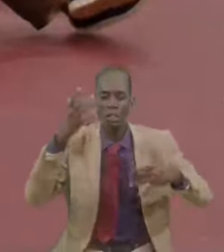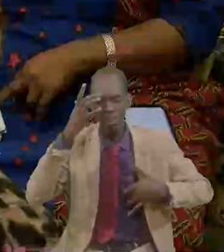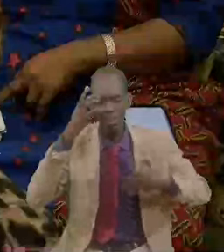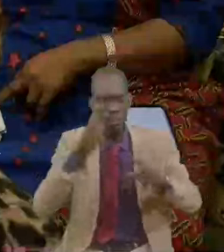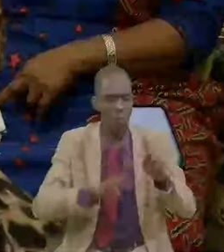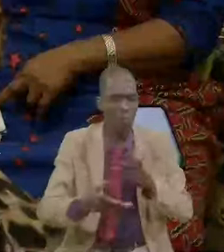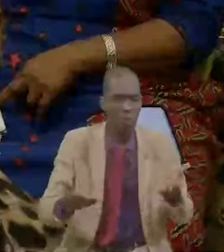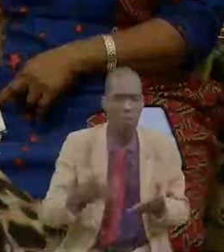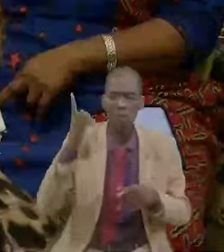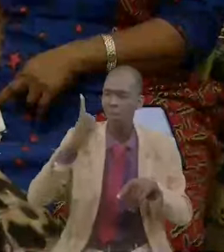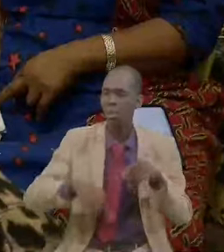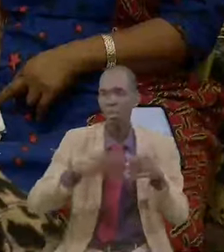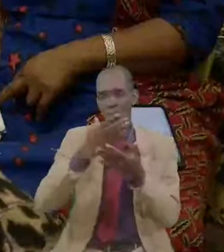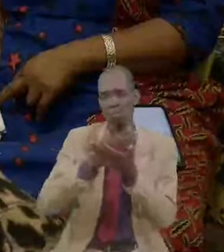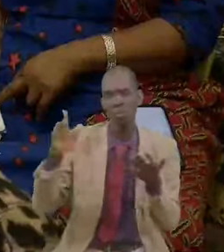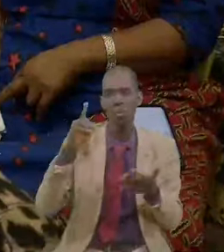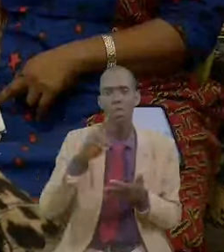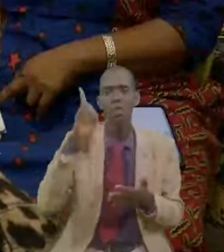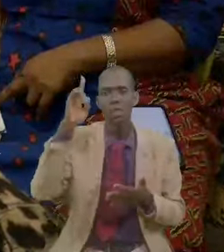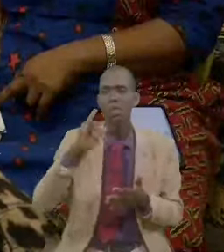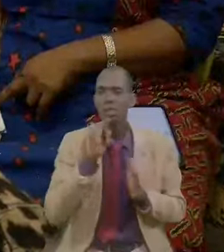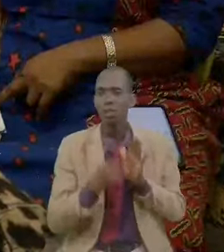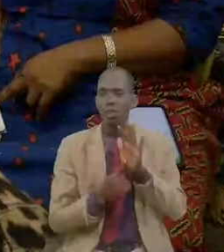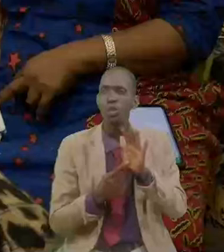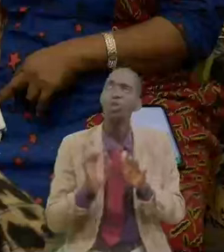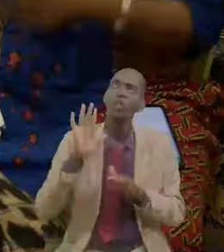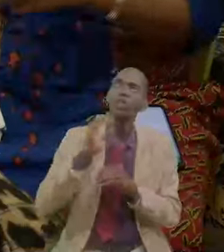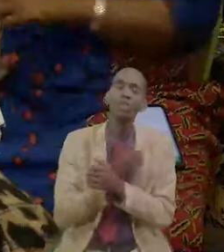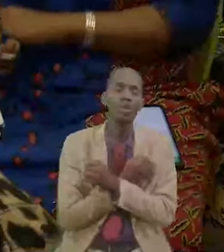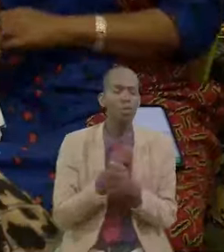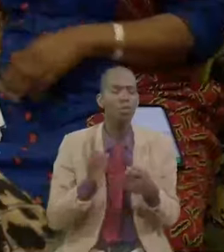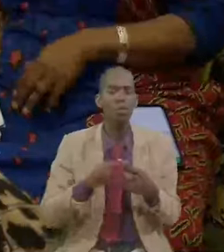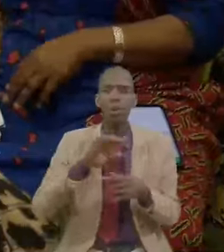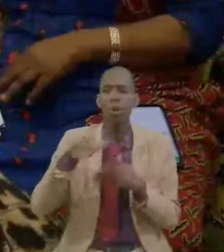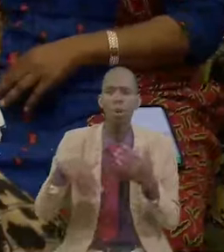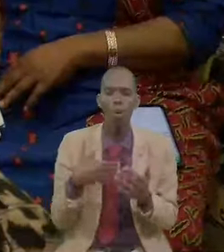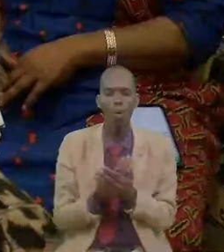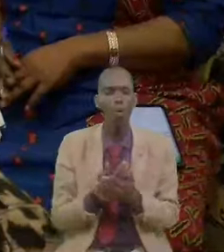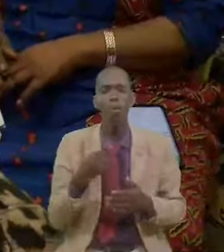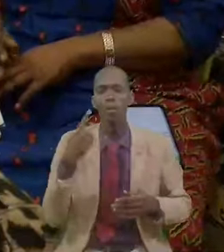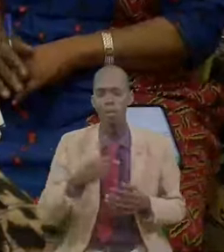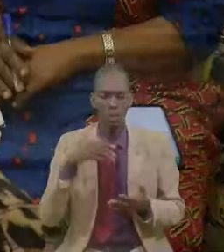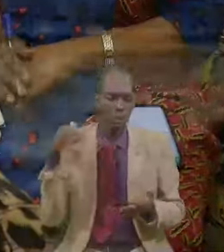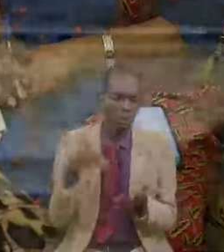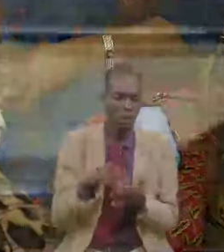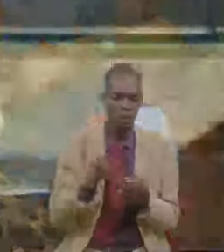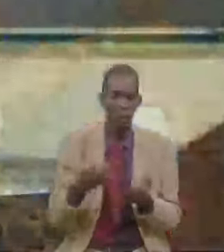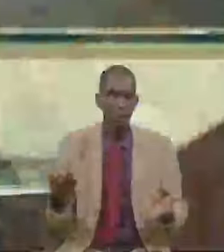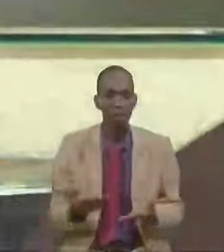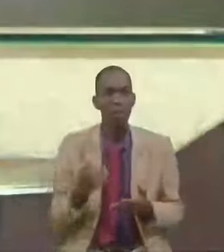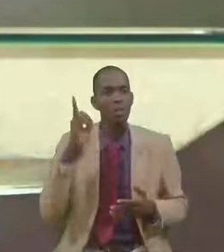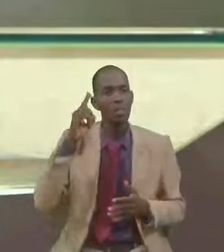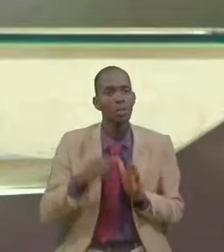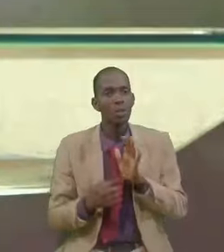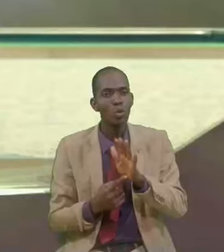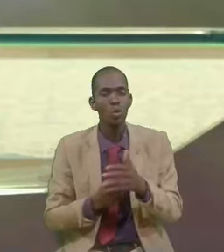vous dépasser? Il manifeste son amour au milieu ce soir. Comment va-t-il vous dépasser? Tu fais miséricorde jusqu'à